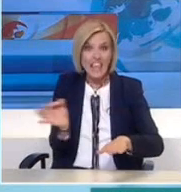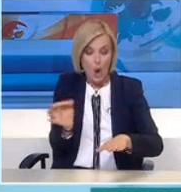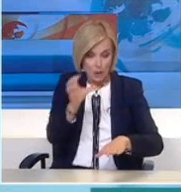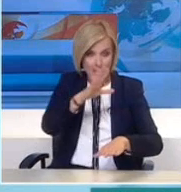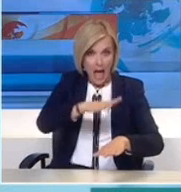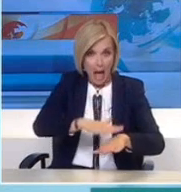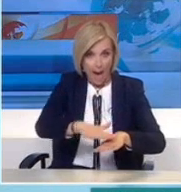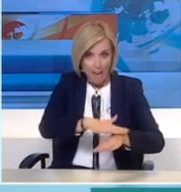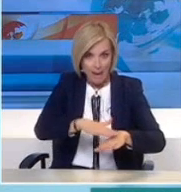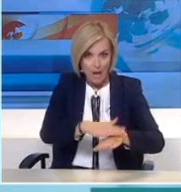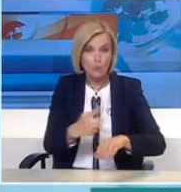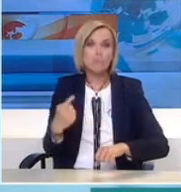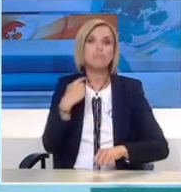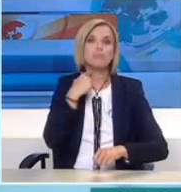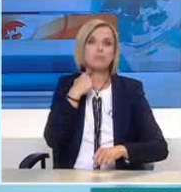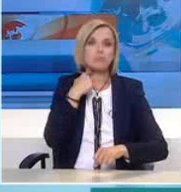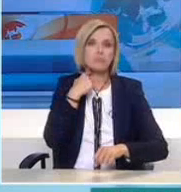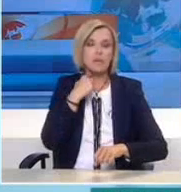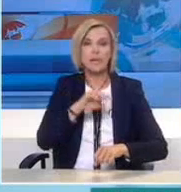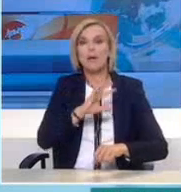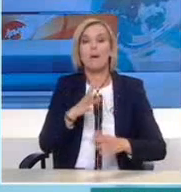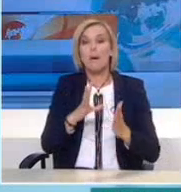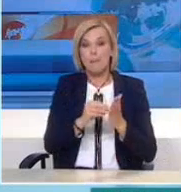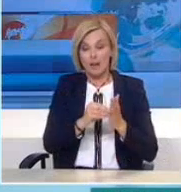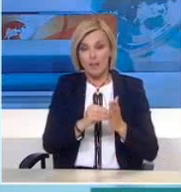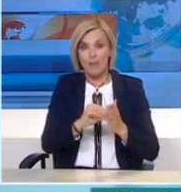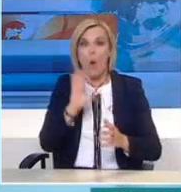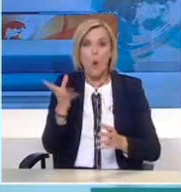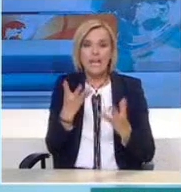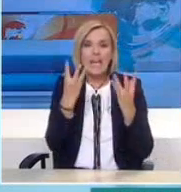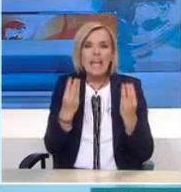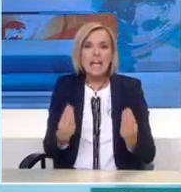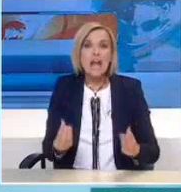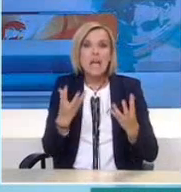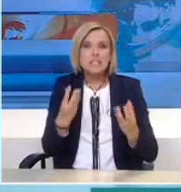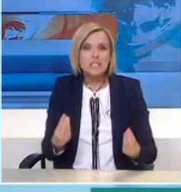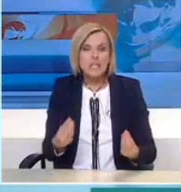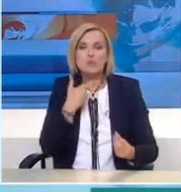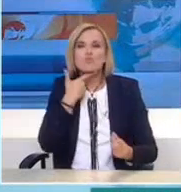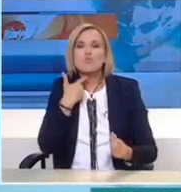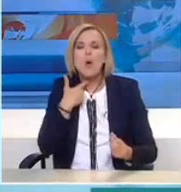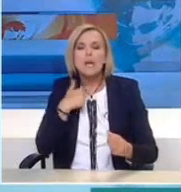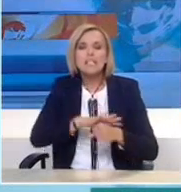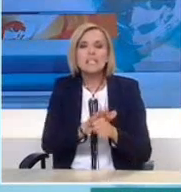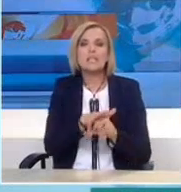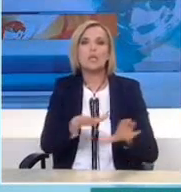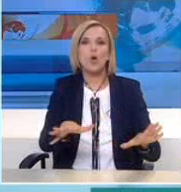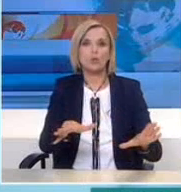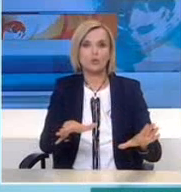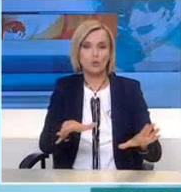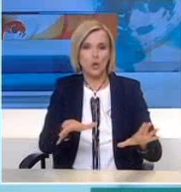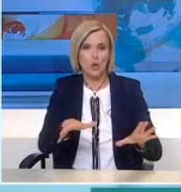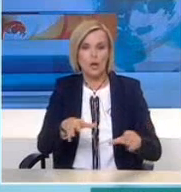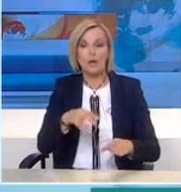σκοτεινό και χαμηλής υγρασίας περιβάλλον, ενώ σε ένα υψηλής υγρασίας περιβάλλον η ημίσια ζωή του κορονοϊού πέφτει στις